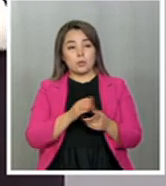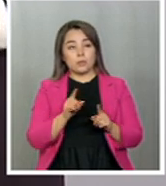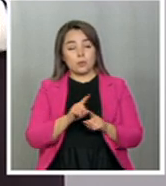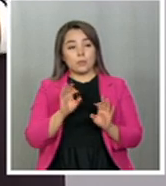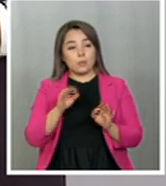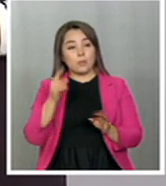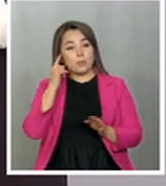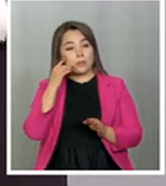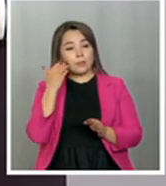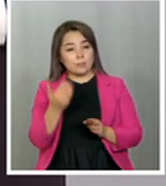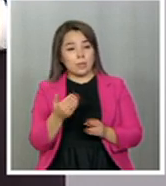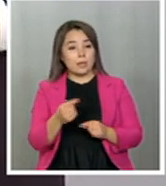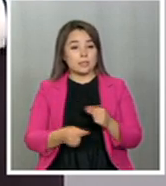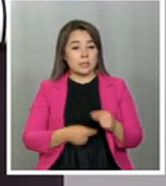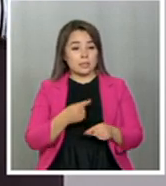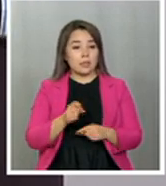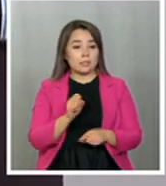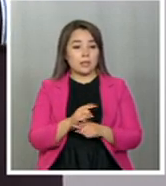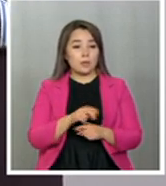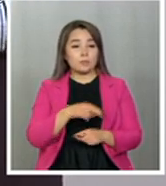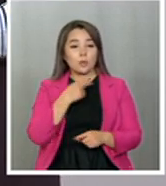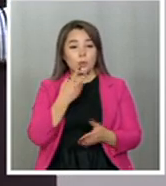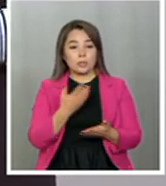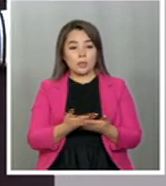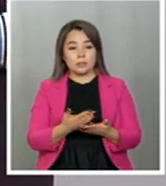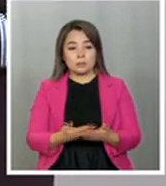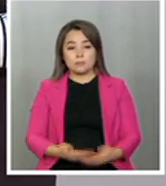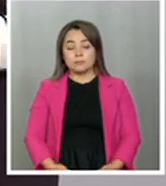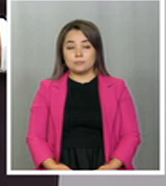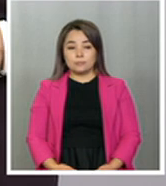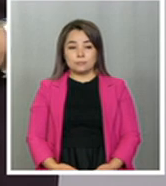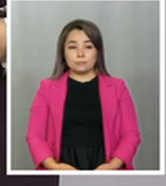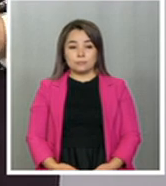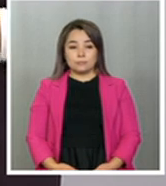ойлаймын. Ендеше, келесі тапсырманы орындап көрейік.